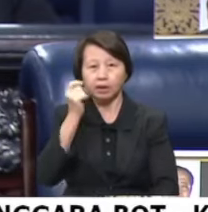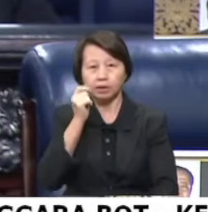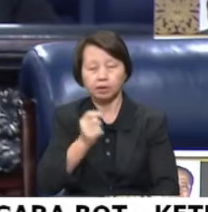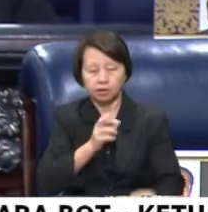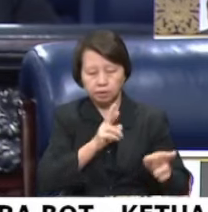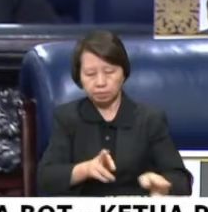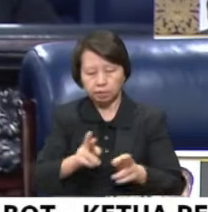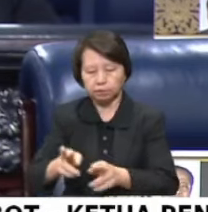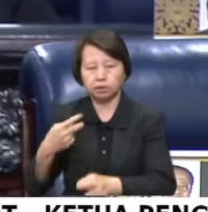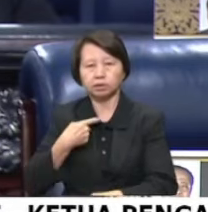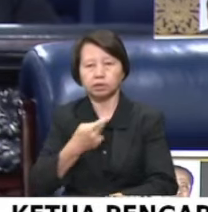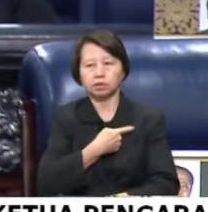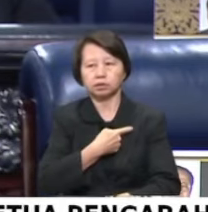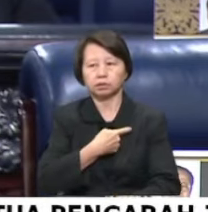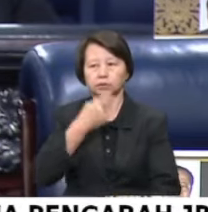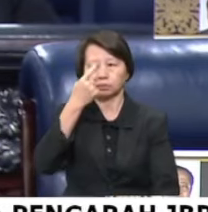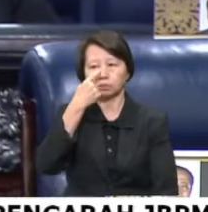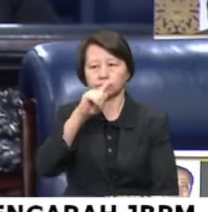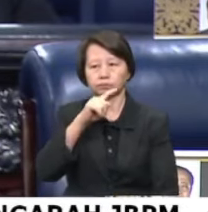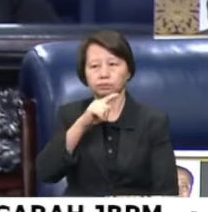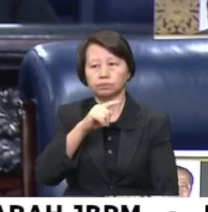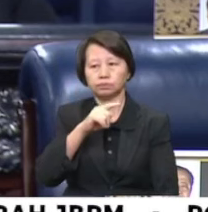perancangan kita seterusnya ialah untuk